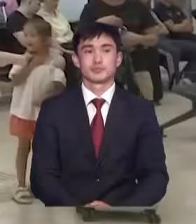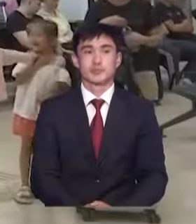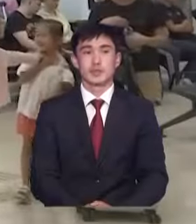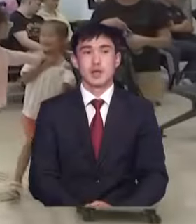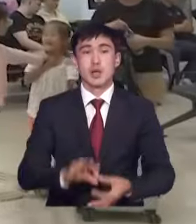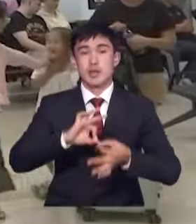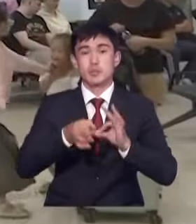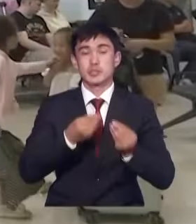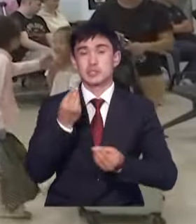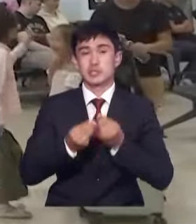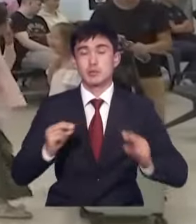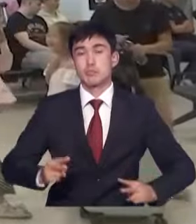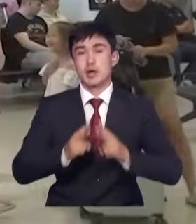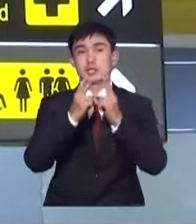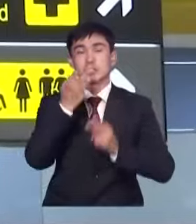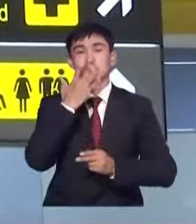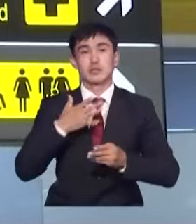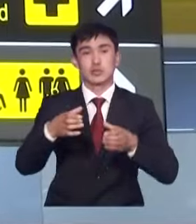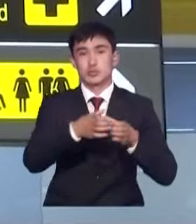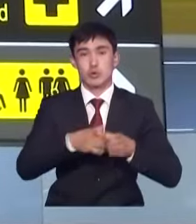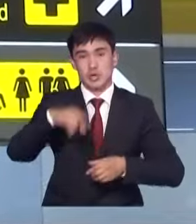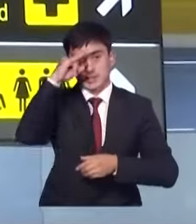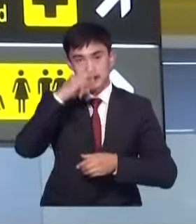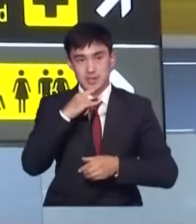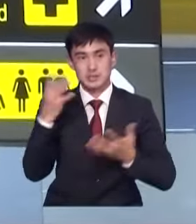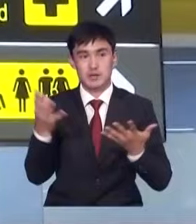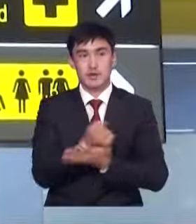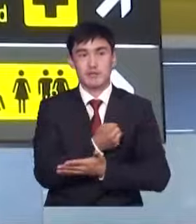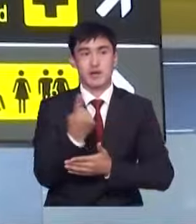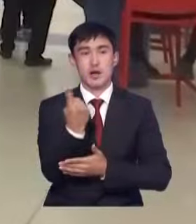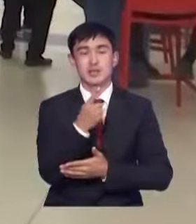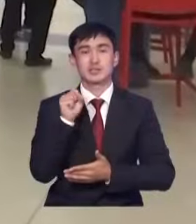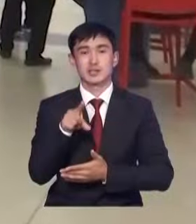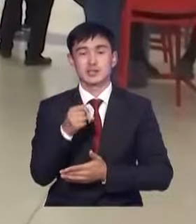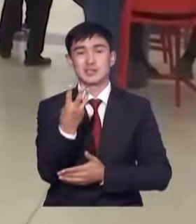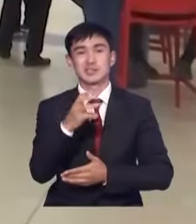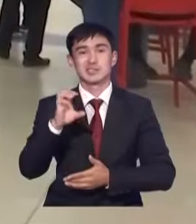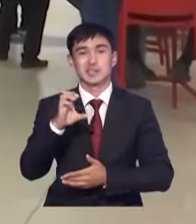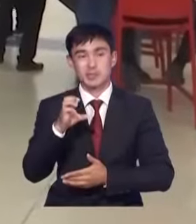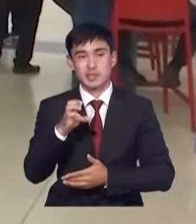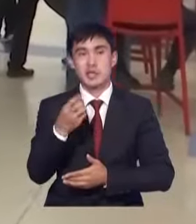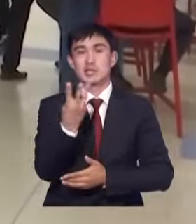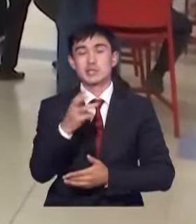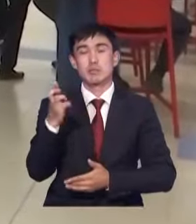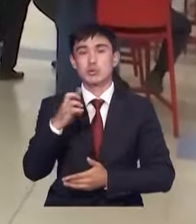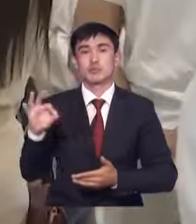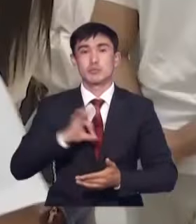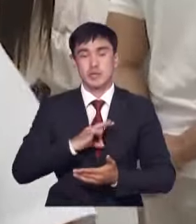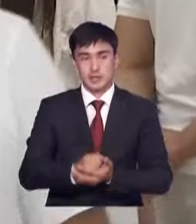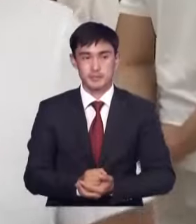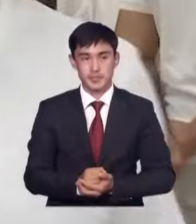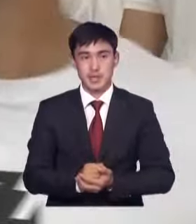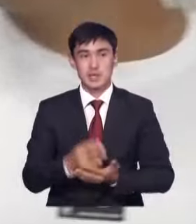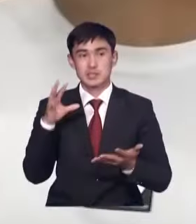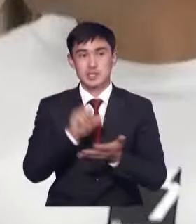Напомним, на Олимпийских играх в Париже национальная сборная Казахстана завоевала одну золотую, три серебряные и три бронзовые медали